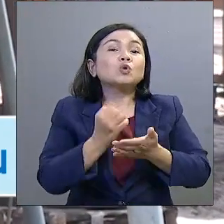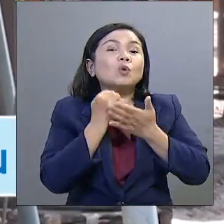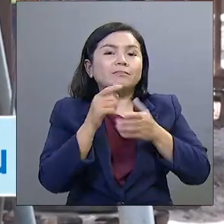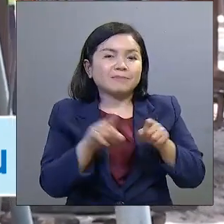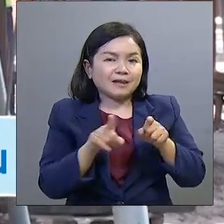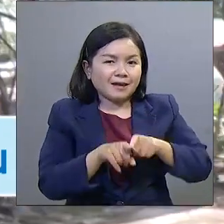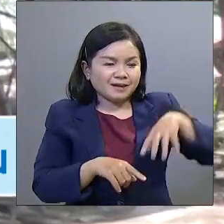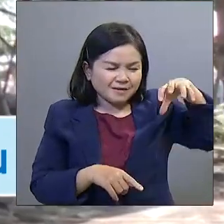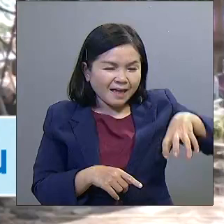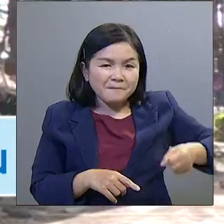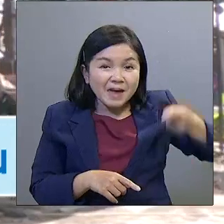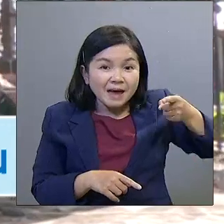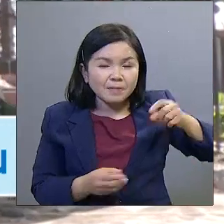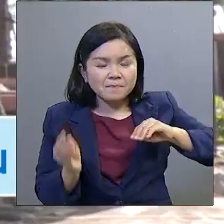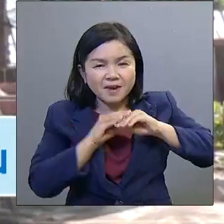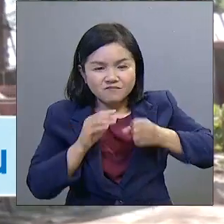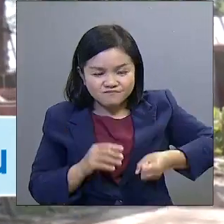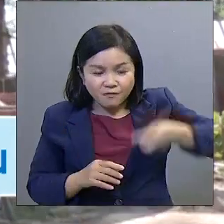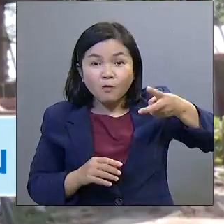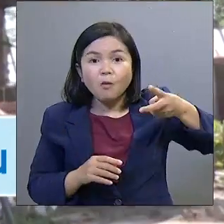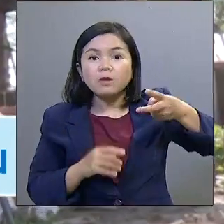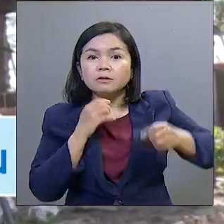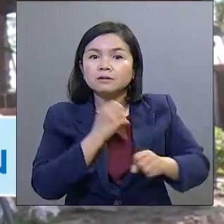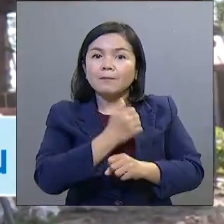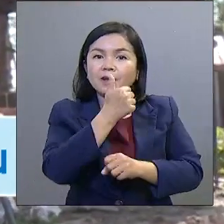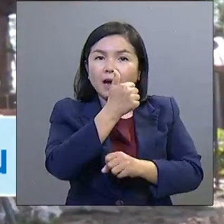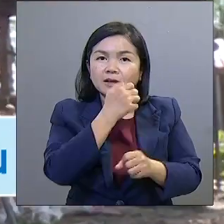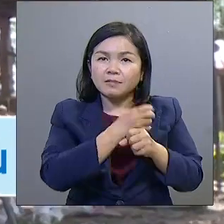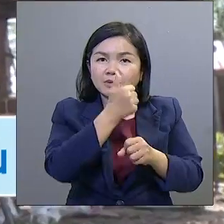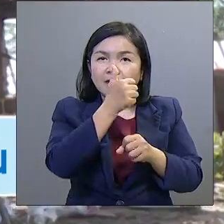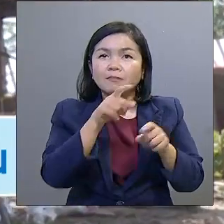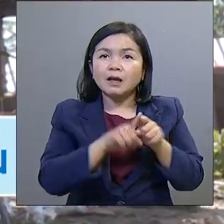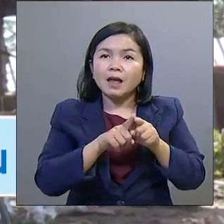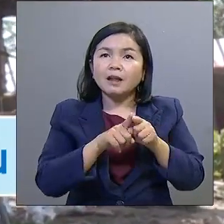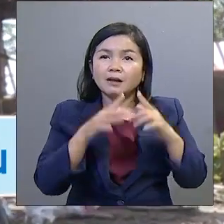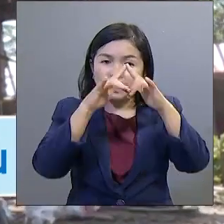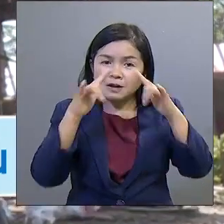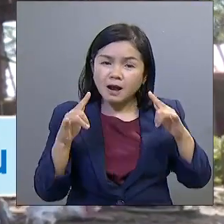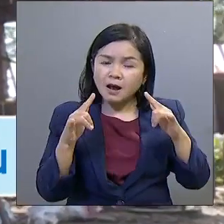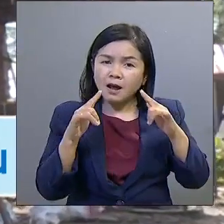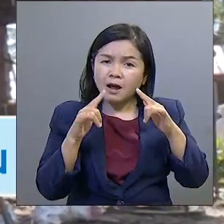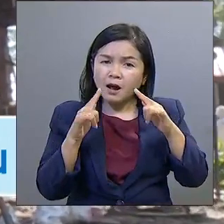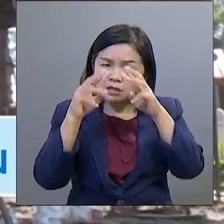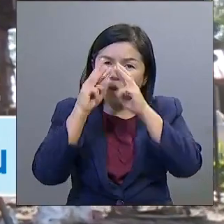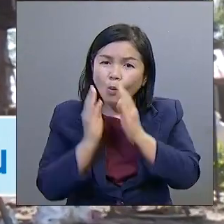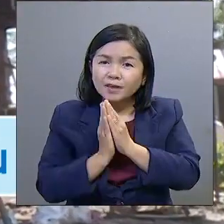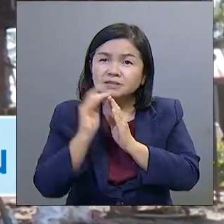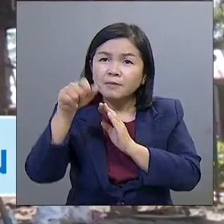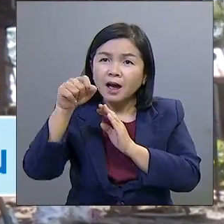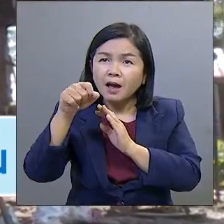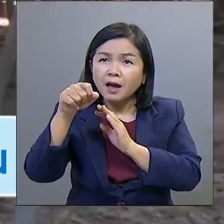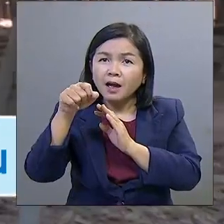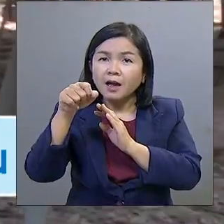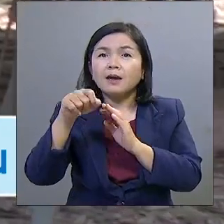ก็อย่างที่เห็นเนี่ยค่ะคุณผู้ชมเป็นการดีดศาลาวัดเหรอ ใช่ อ่ะเหมือนศาลาการประเรียนดีกว่